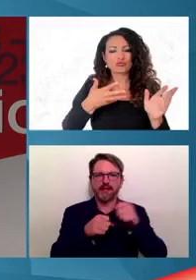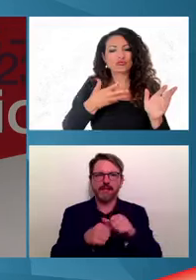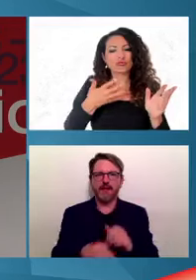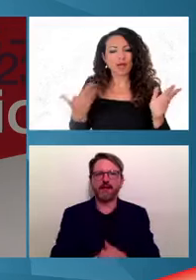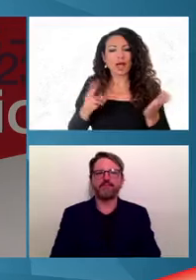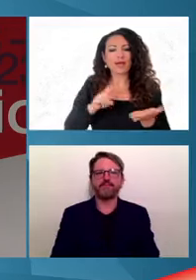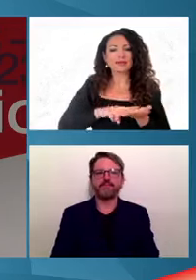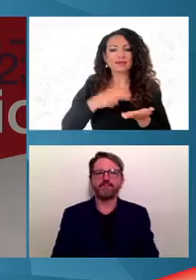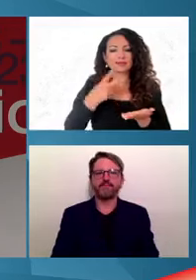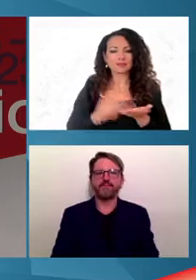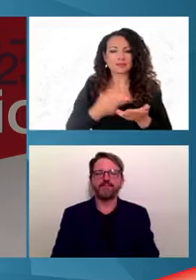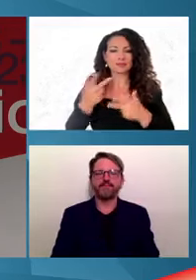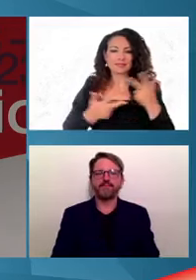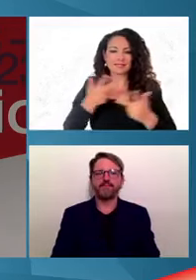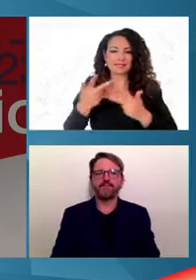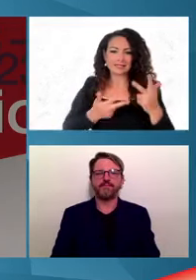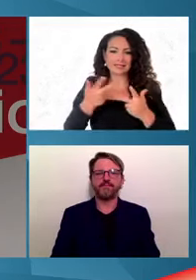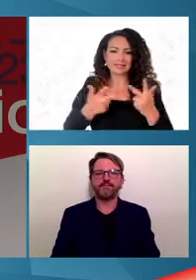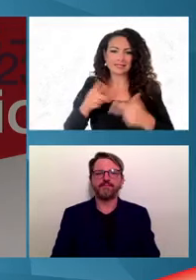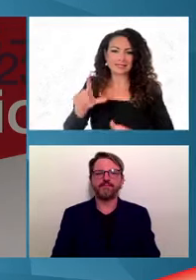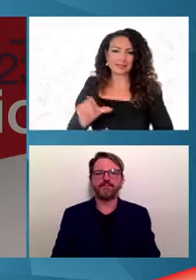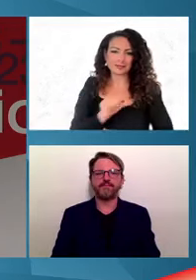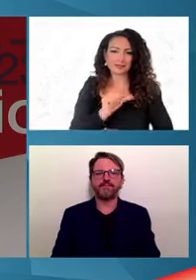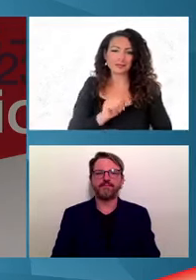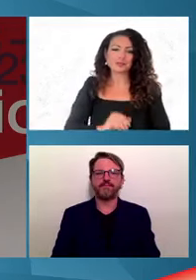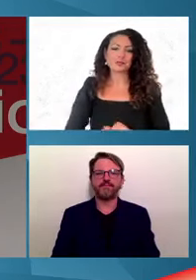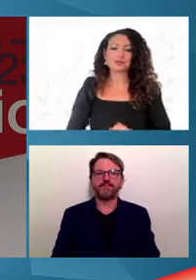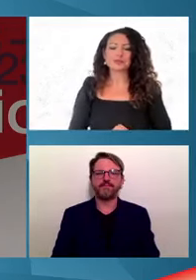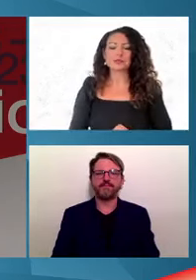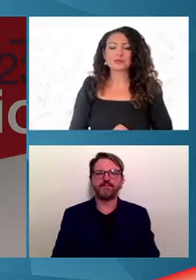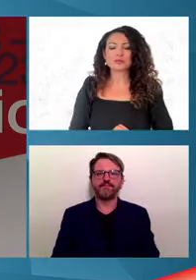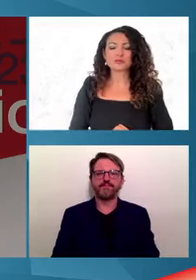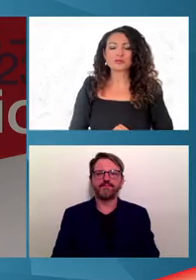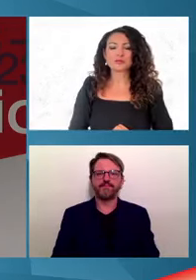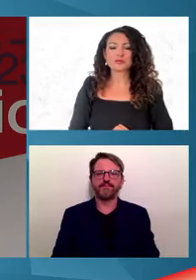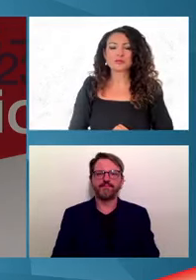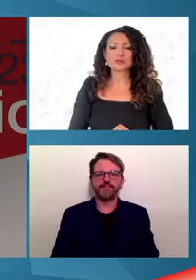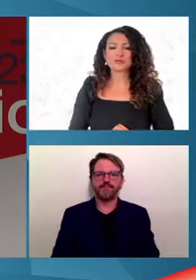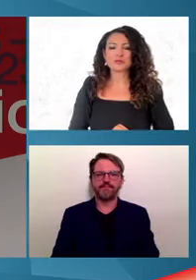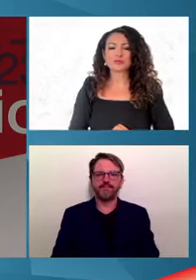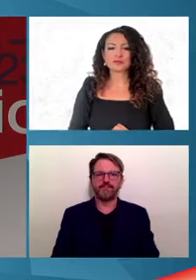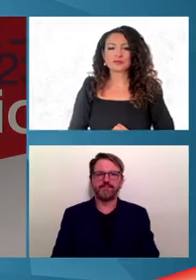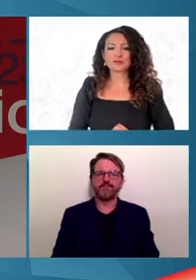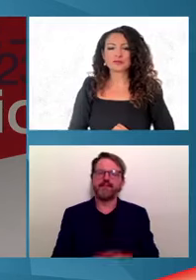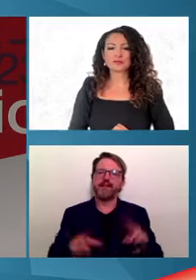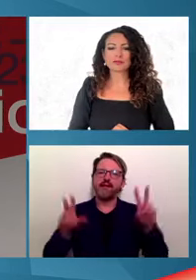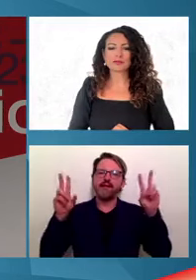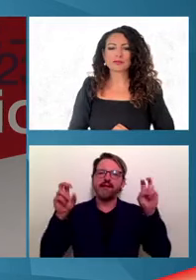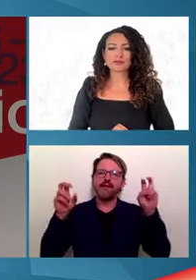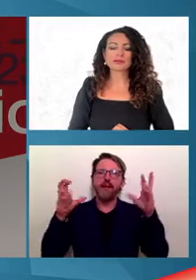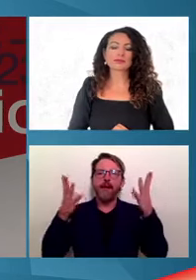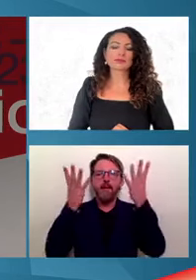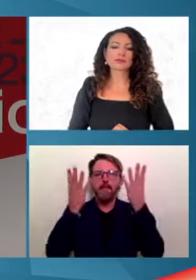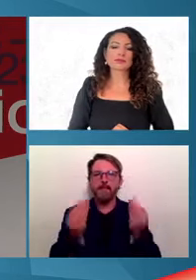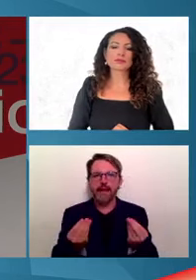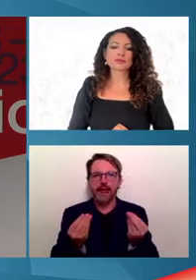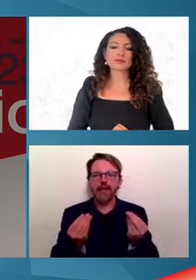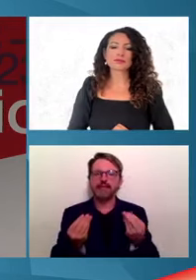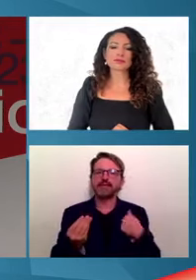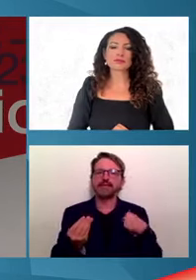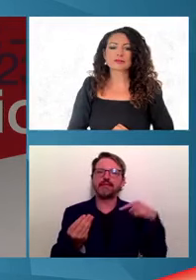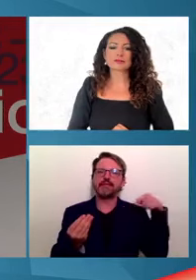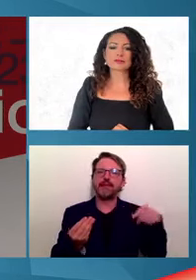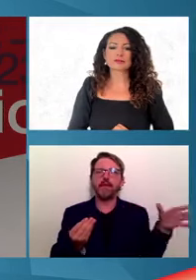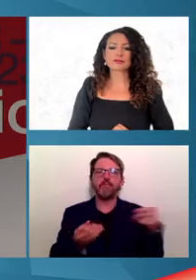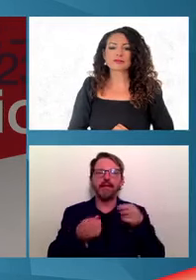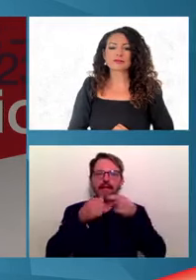Unter dem Motto Bilanz, Bilancio, Bilanz haben die Mitglieder der Landesregierung in den